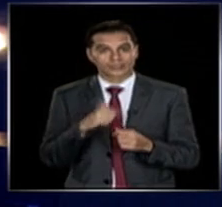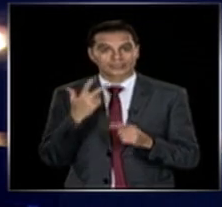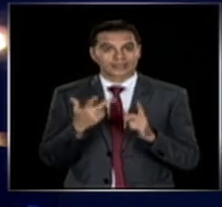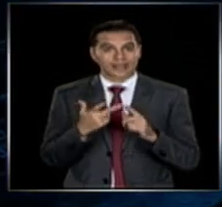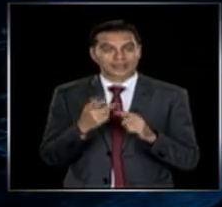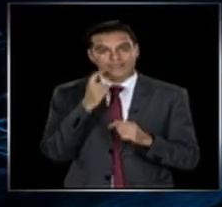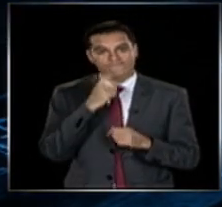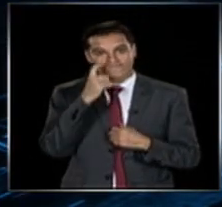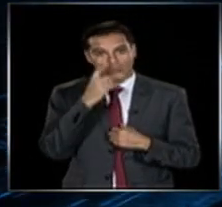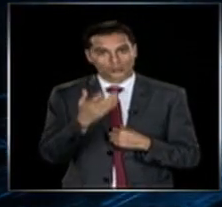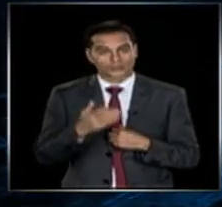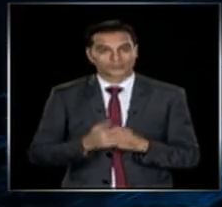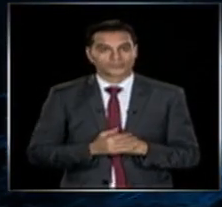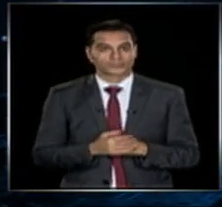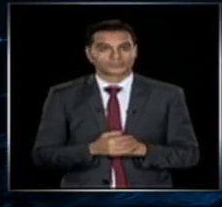فقرة الفنون.